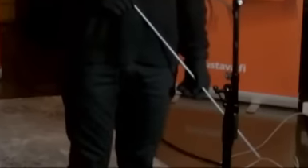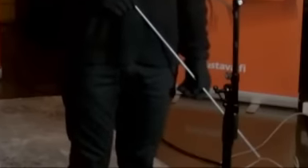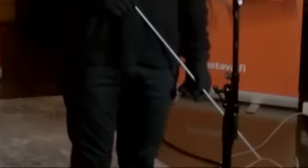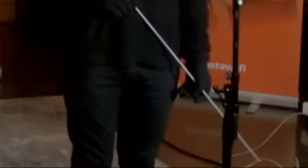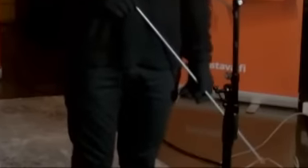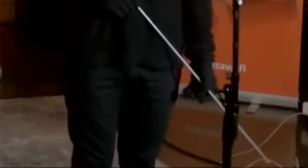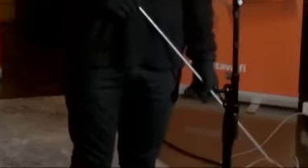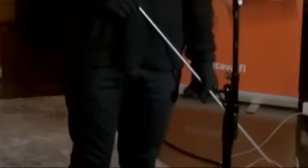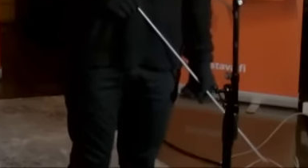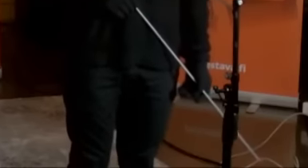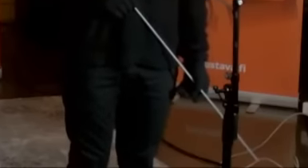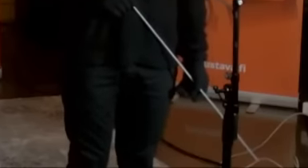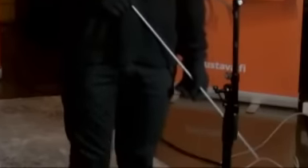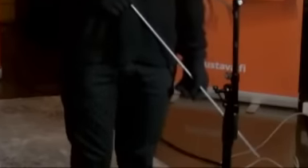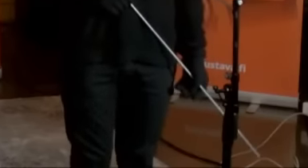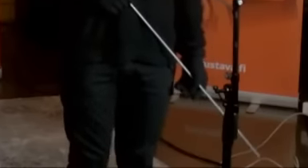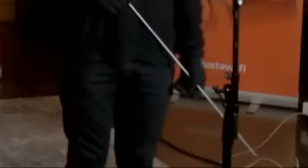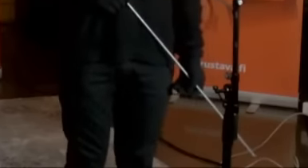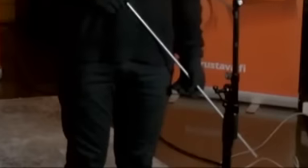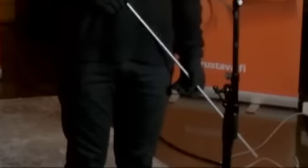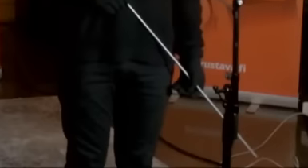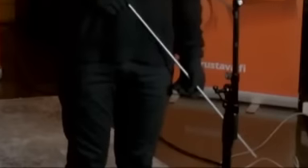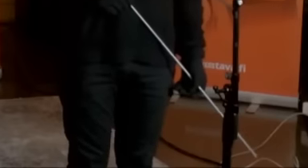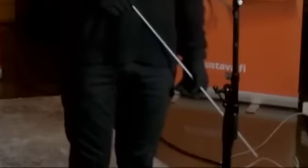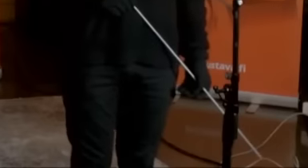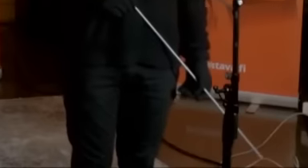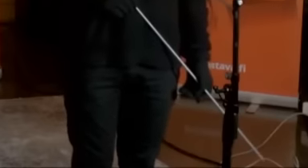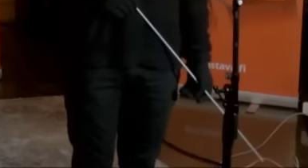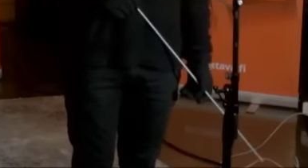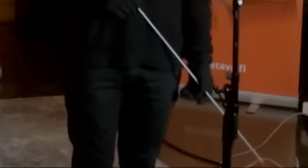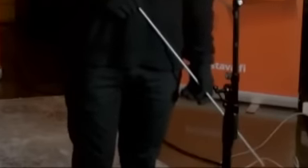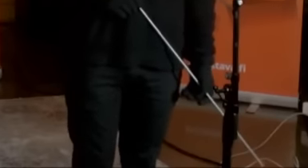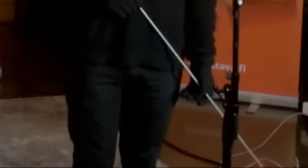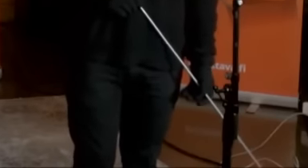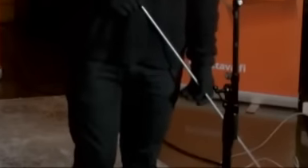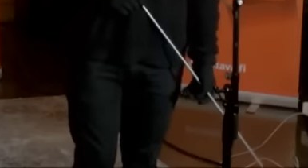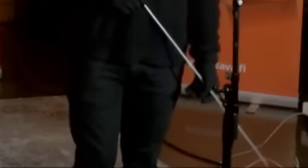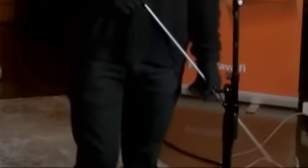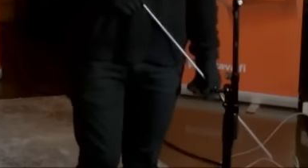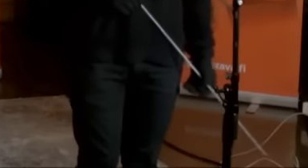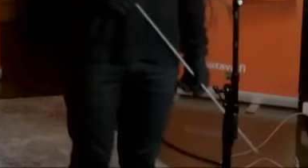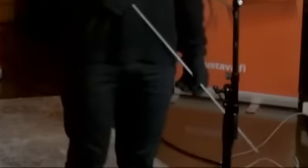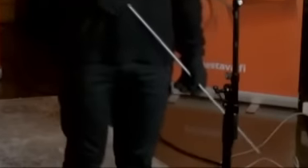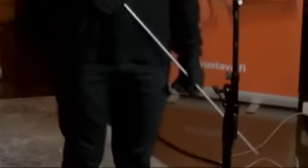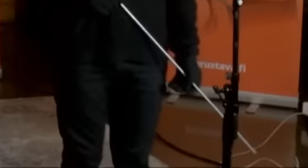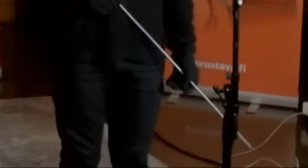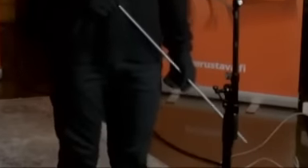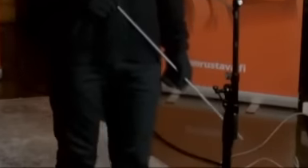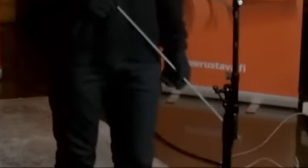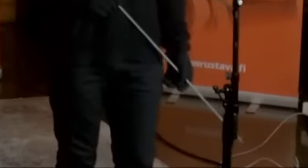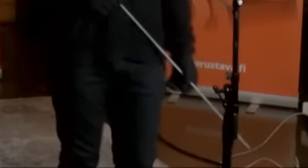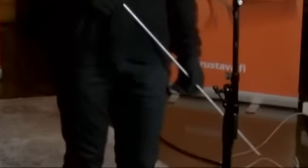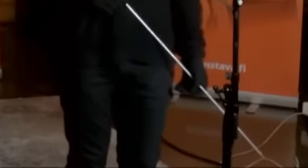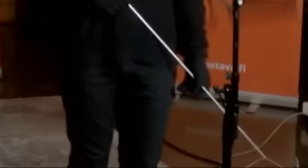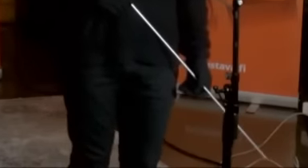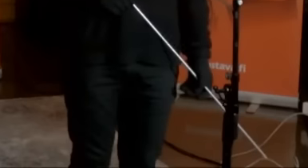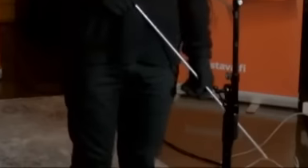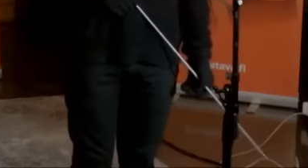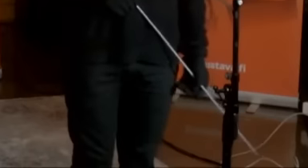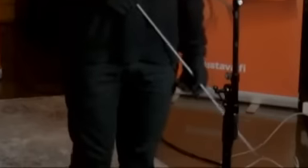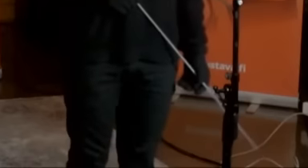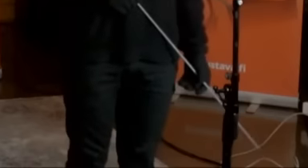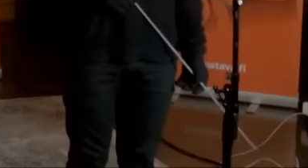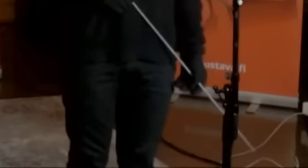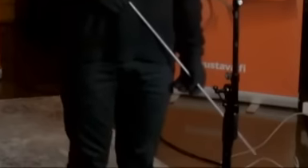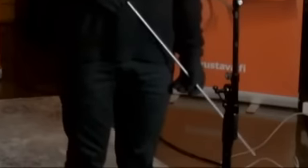tämän Tiernapoika-esityksen vastuu on kuulijoilla. Minä olen Tuomas Karjula ja toimin